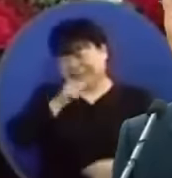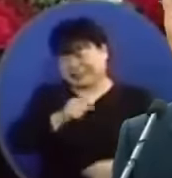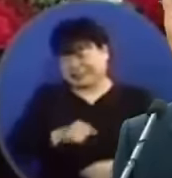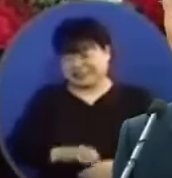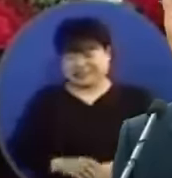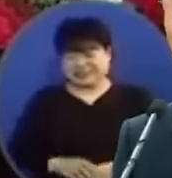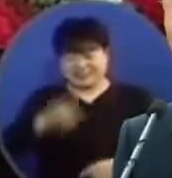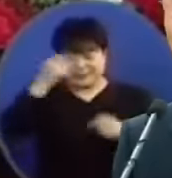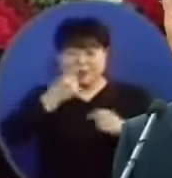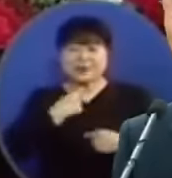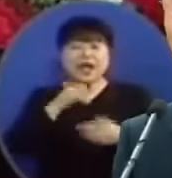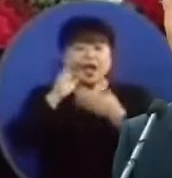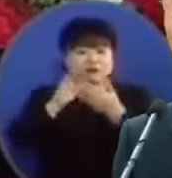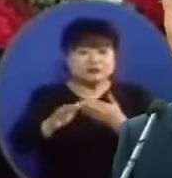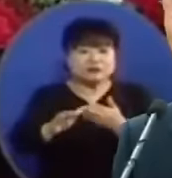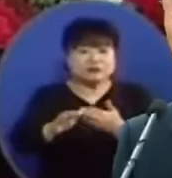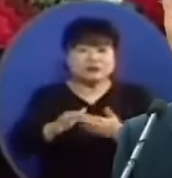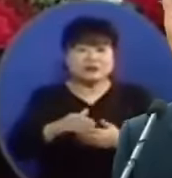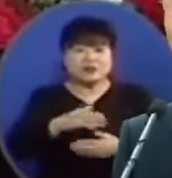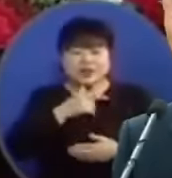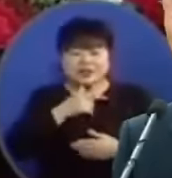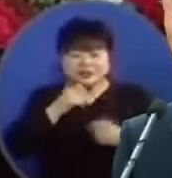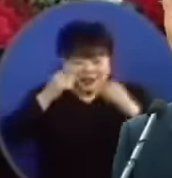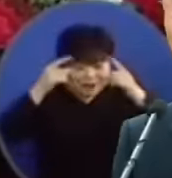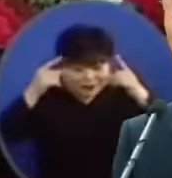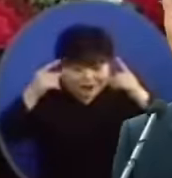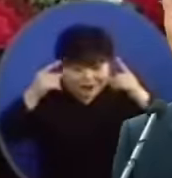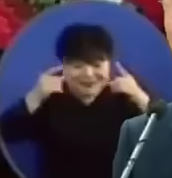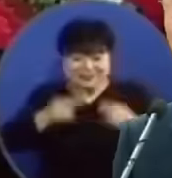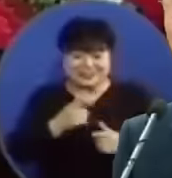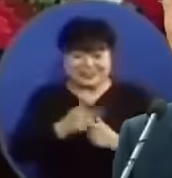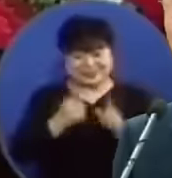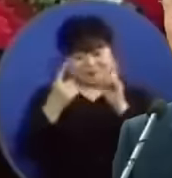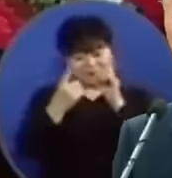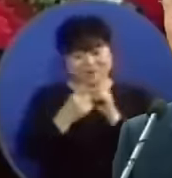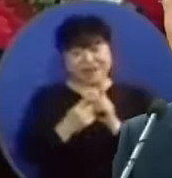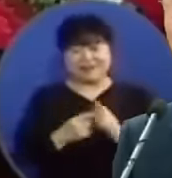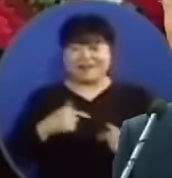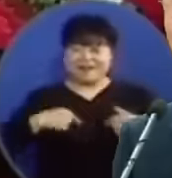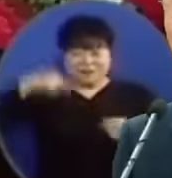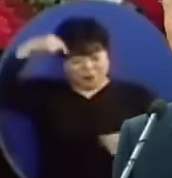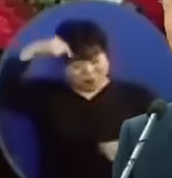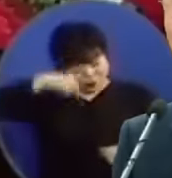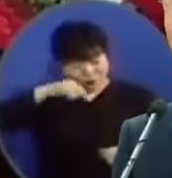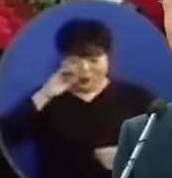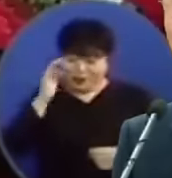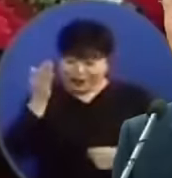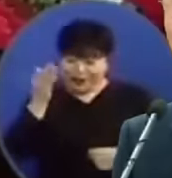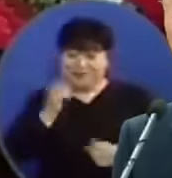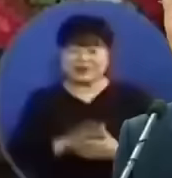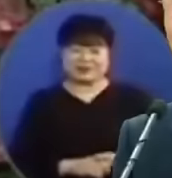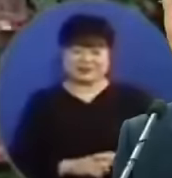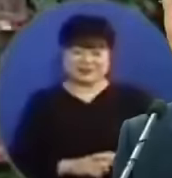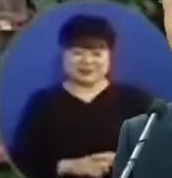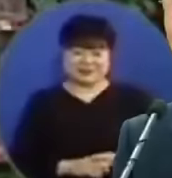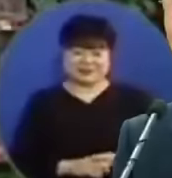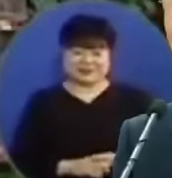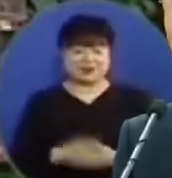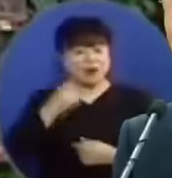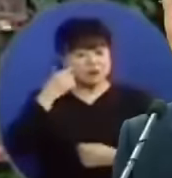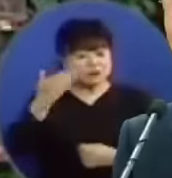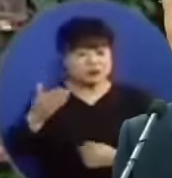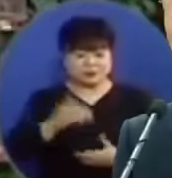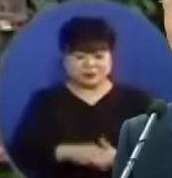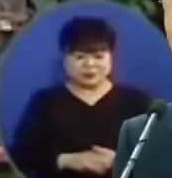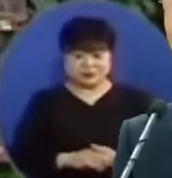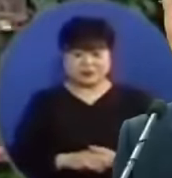큰 슬픔을 당했기 때문에 예수님이 돌아오니까 큰 기쁨을 느낄 수가 있었던 것입니다. 오히려 제가 이렇게 물었습니다.